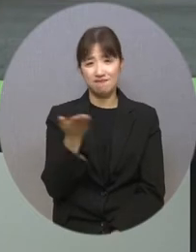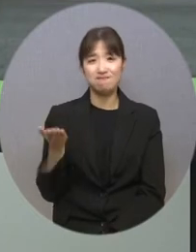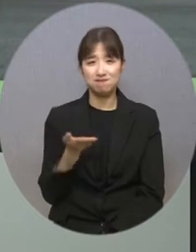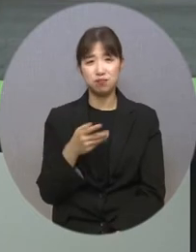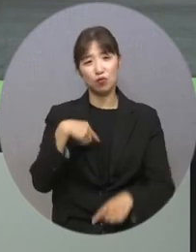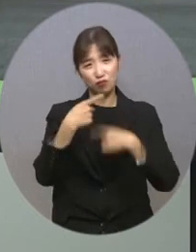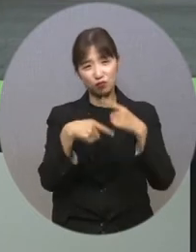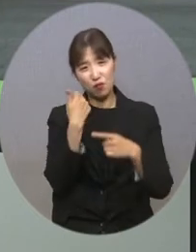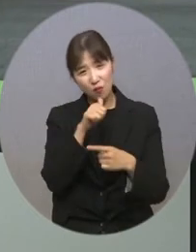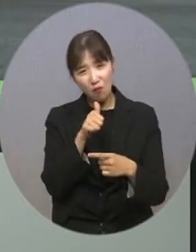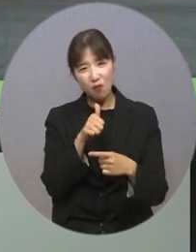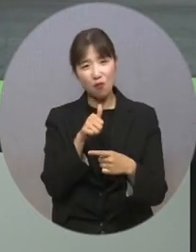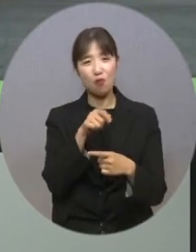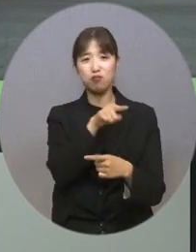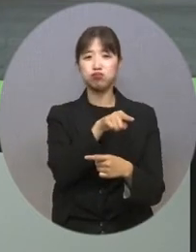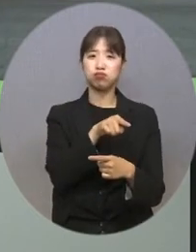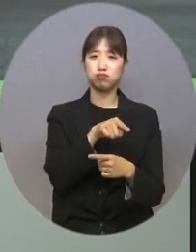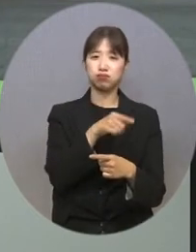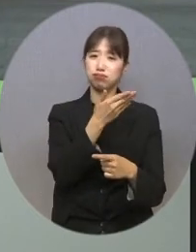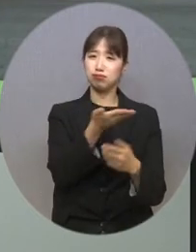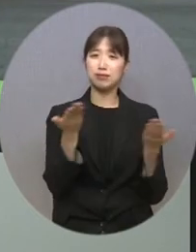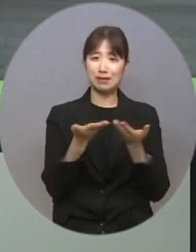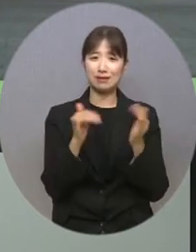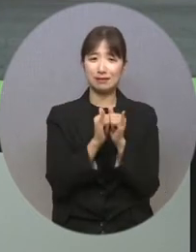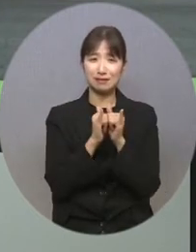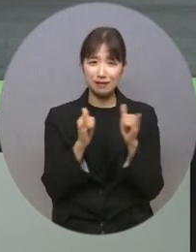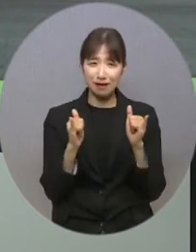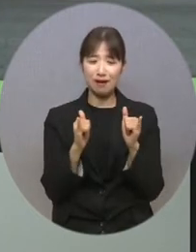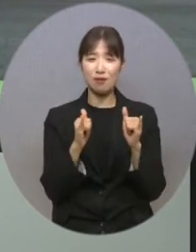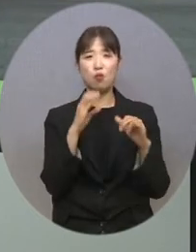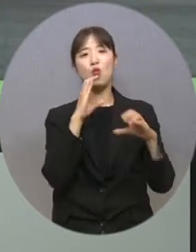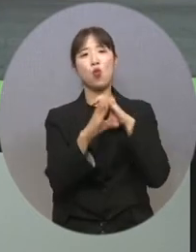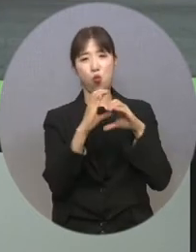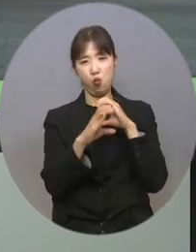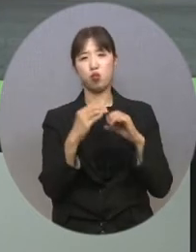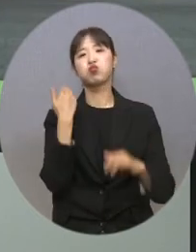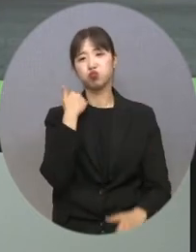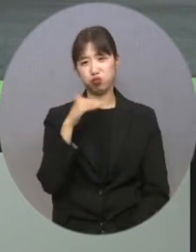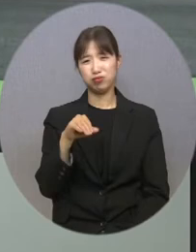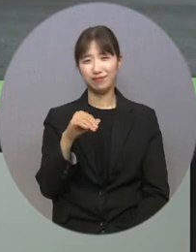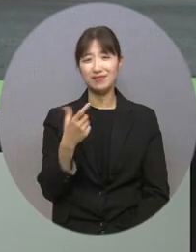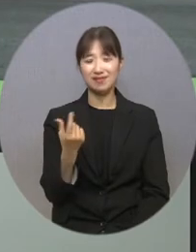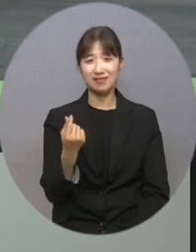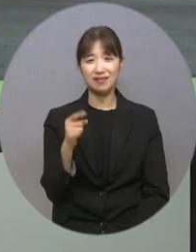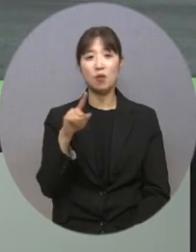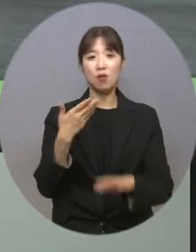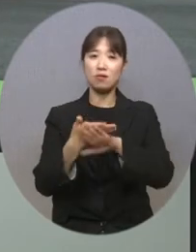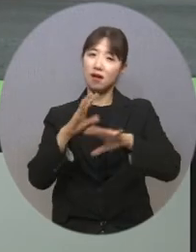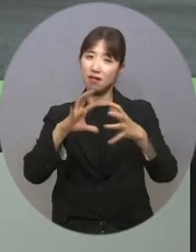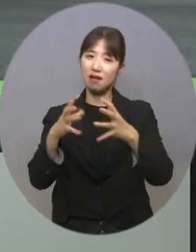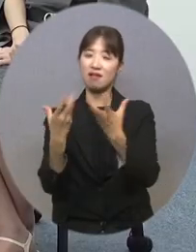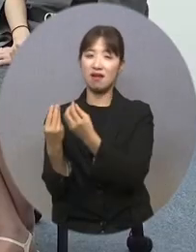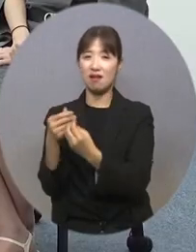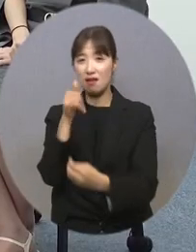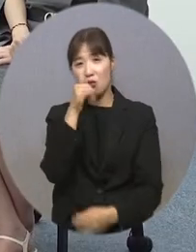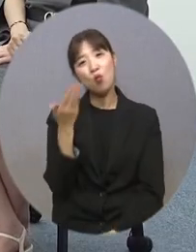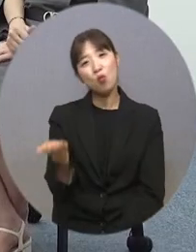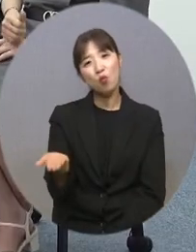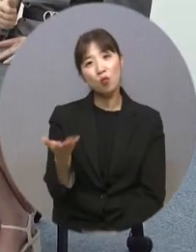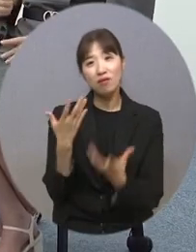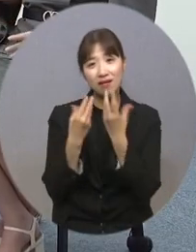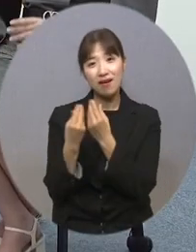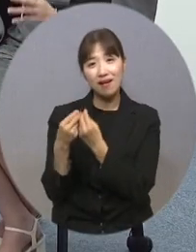수거 통역이 나 이제 그 곡이 있으신 직원분들 하고 소토 그래서 해외 사례도 많아 5 그랬거든요 지원 님도 그런 사회가